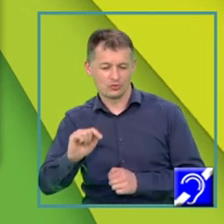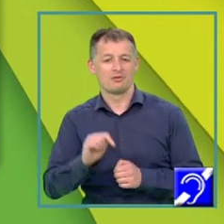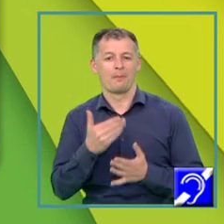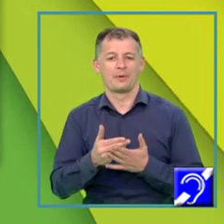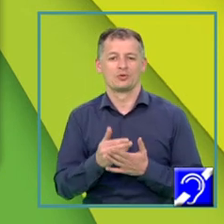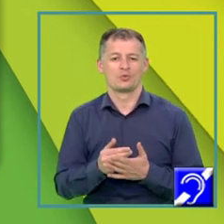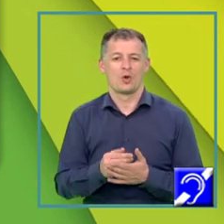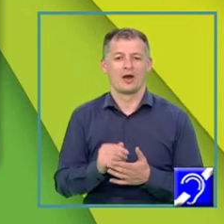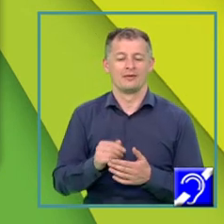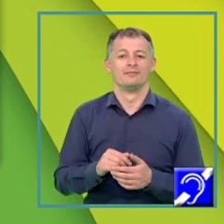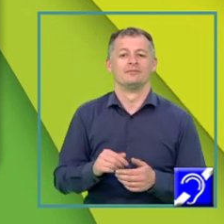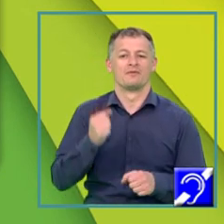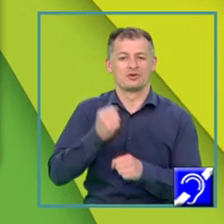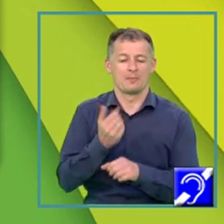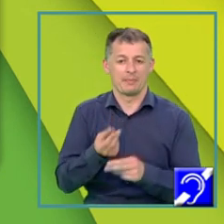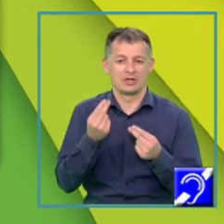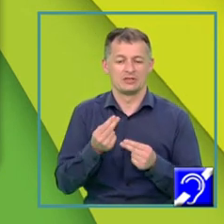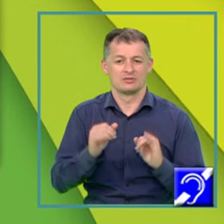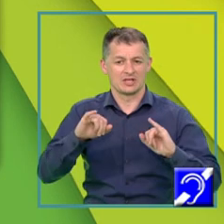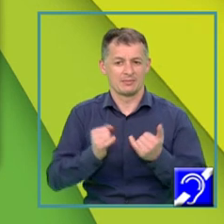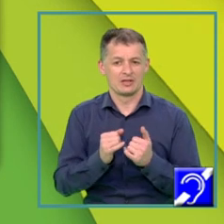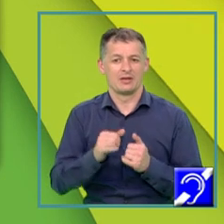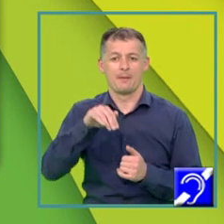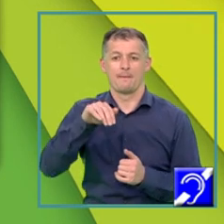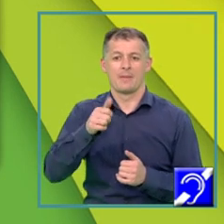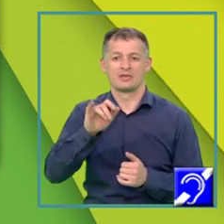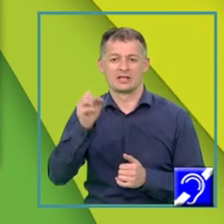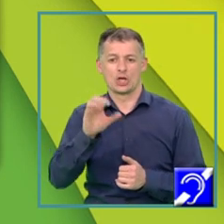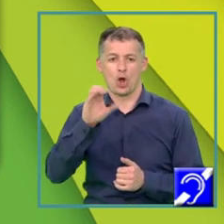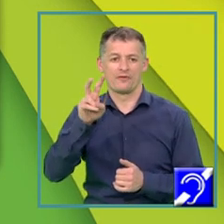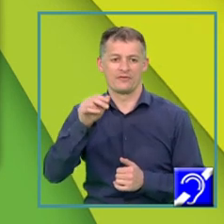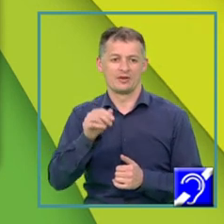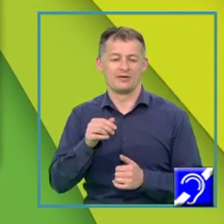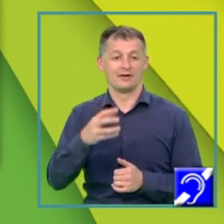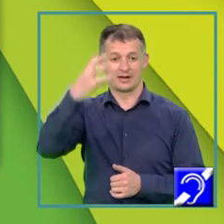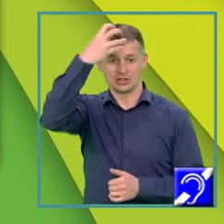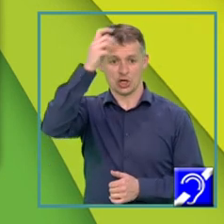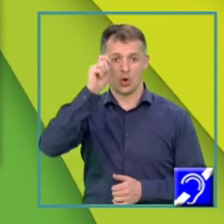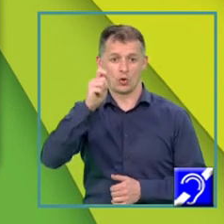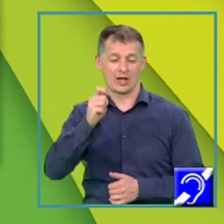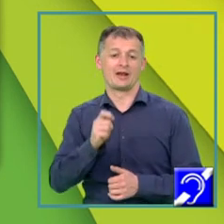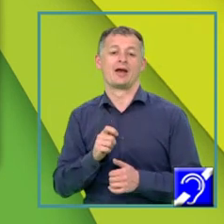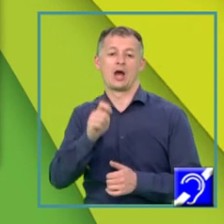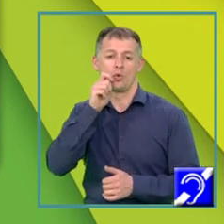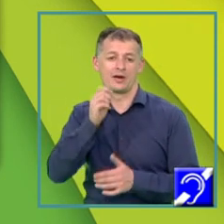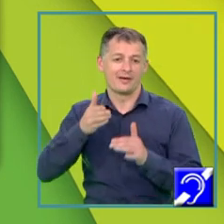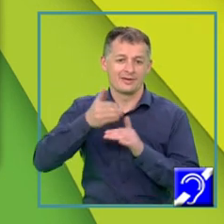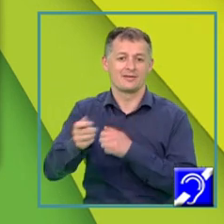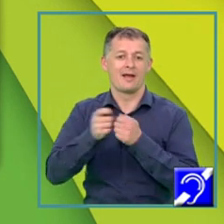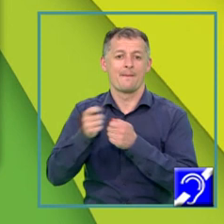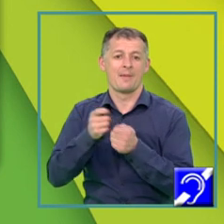restabili situația, Matia Corvin, rege al Ungariei, a intrat în campanie la sfârșitul anului